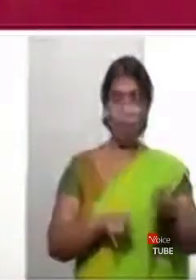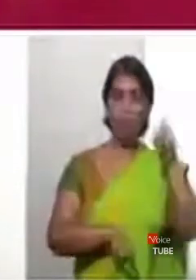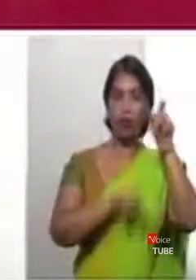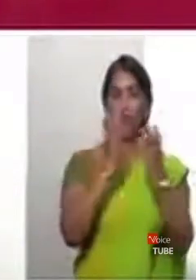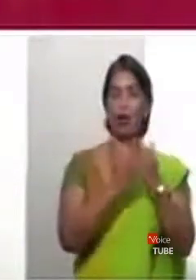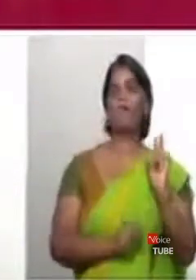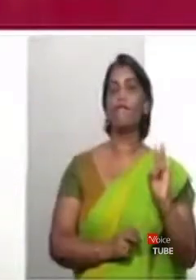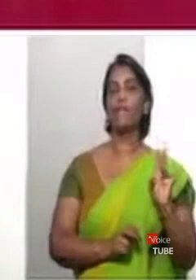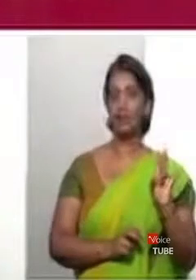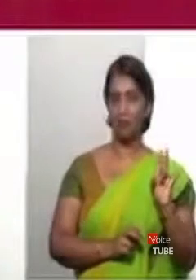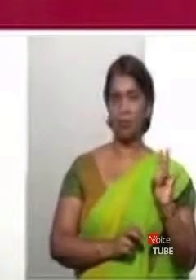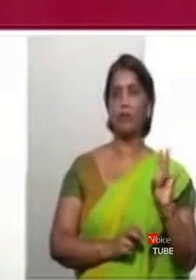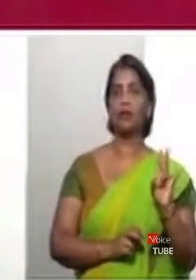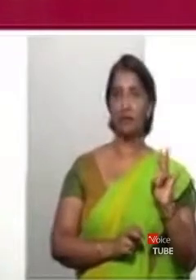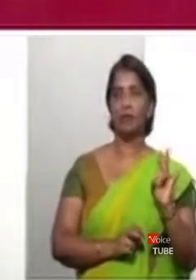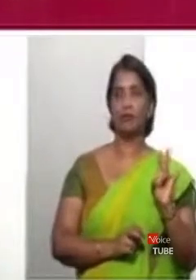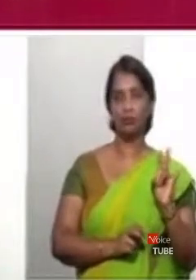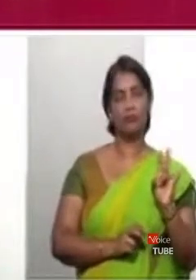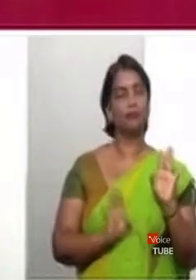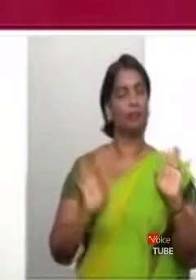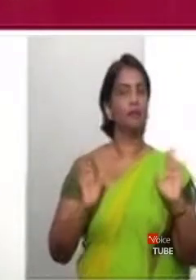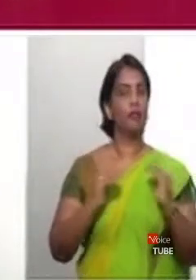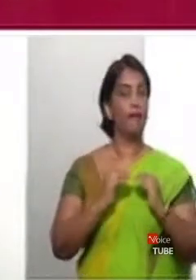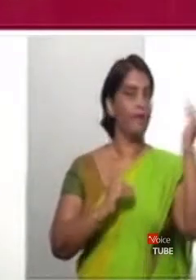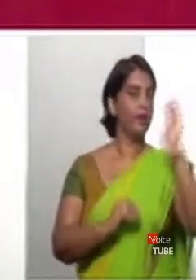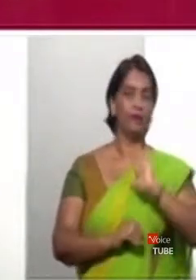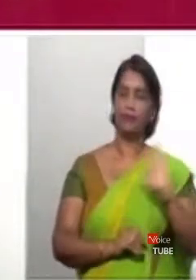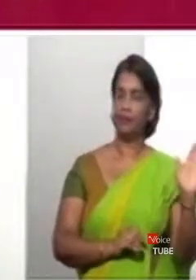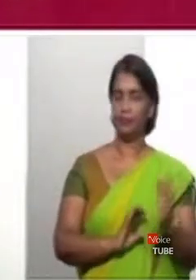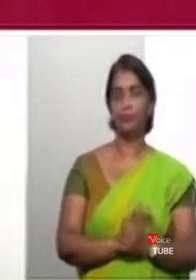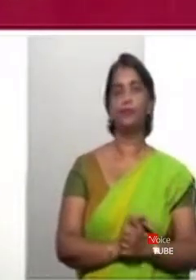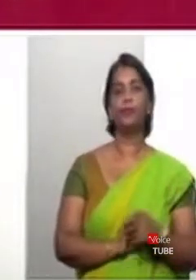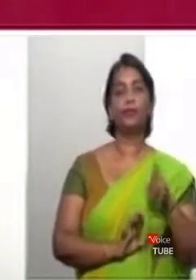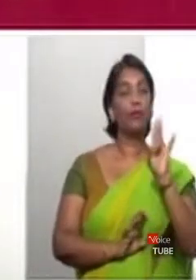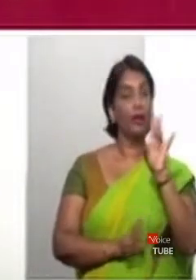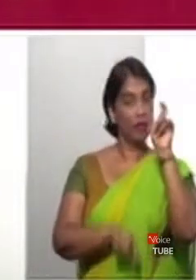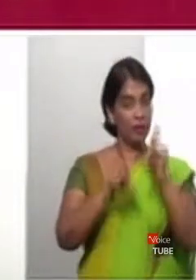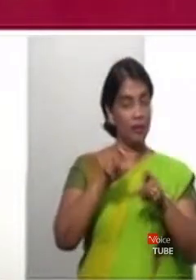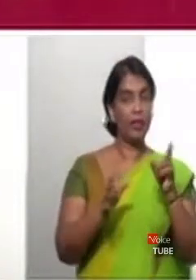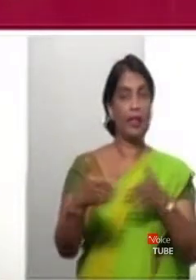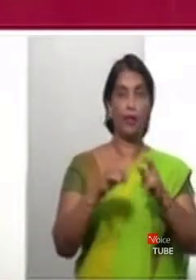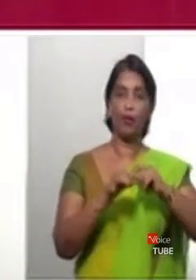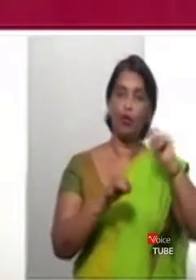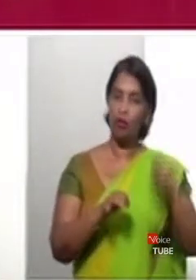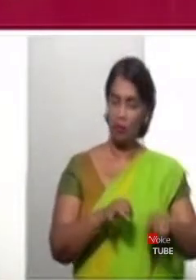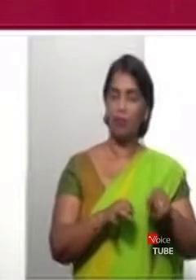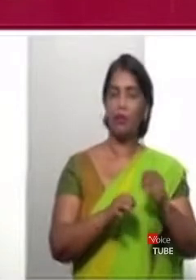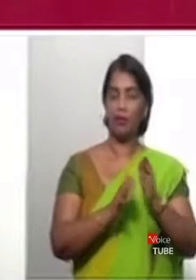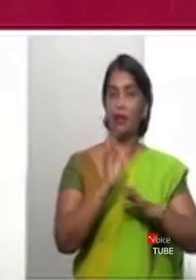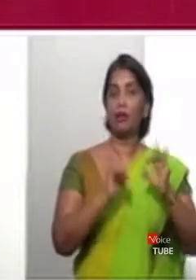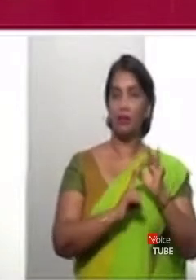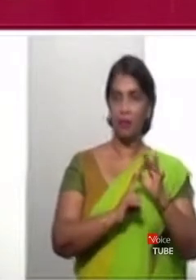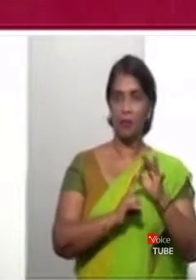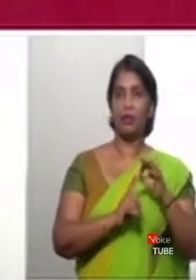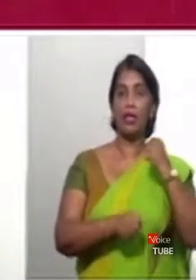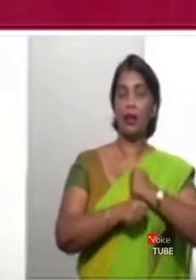මණ්ඩලය 25යි. ඉතා නිශ්චිතයි. ඊට වඩා වැඩි වෙන්නේ නැහැ. ඒතකොට 25 දෙනාගේ කැබිනට් මණ්ඩලයේ අමාත්‍ය